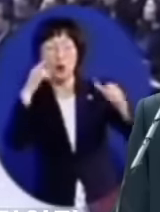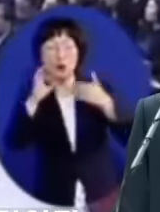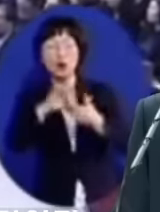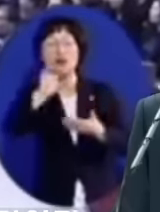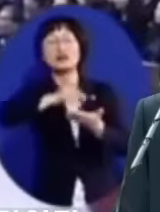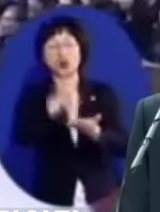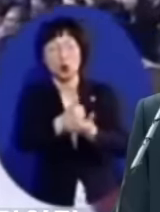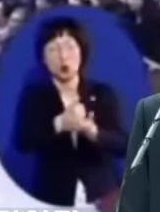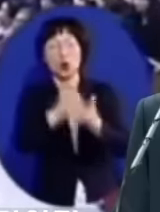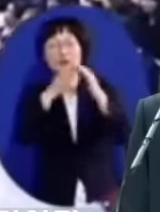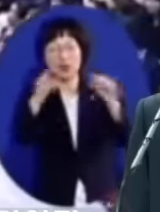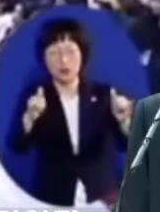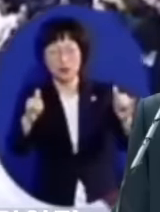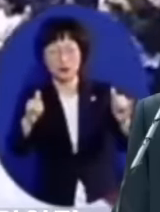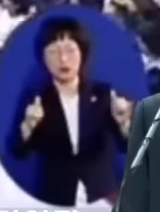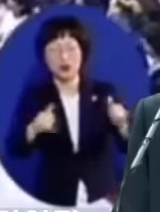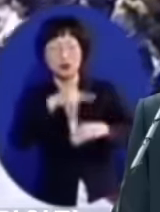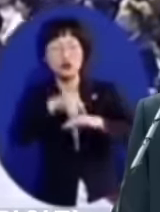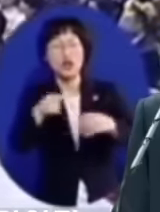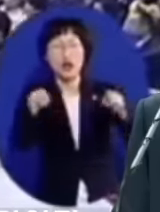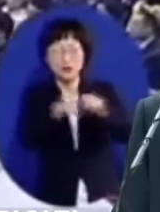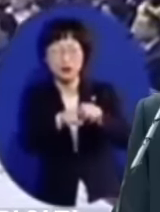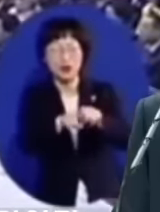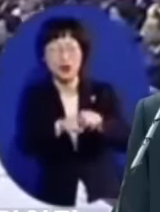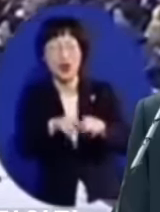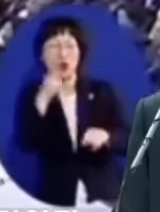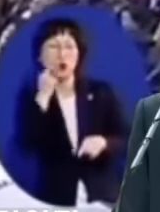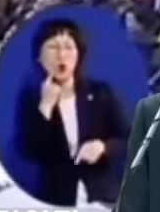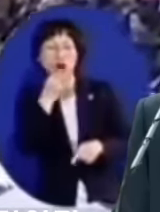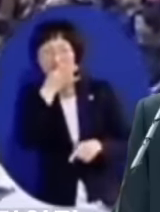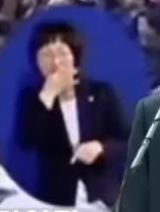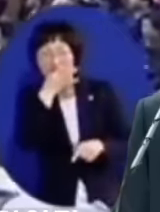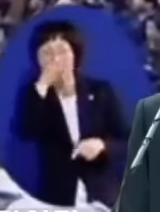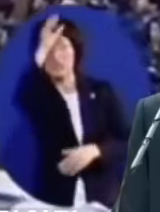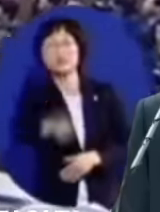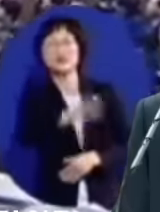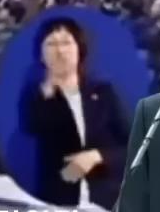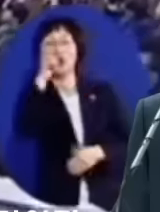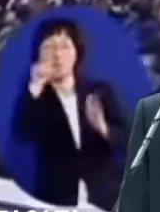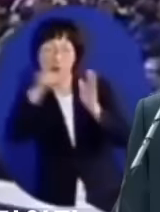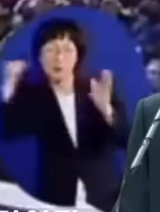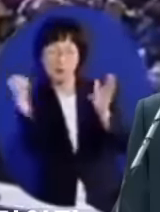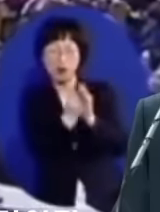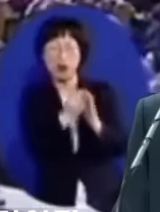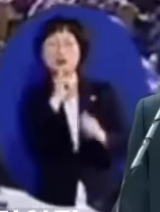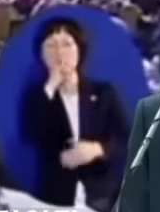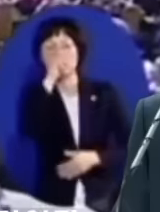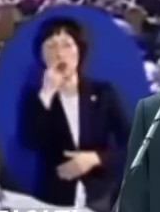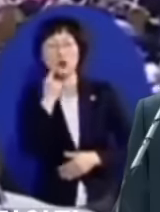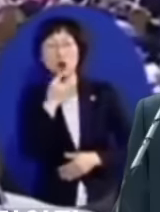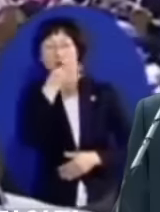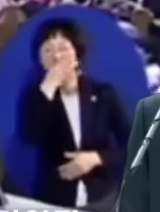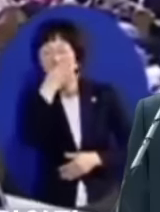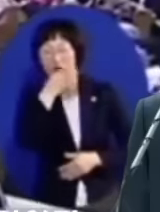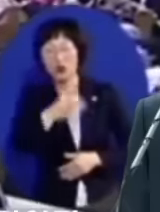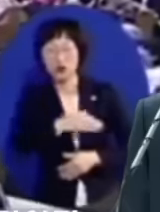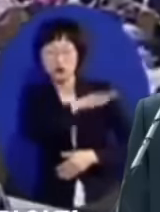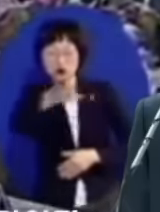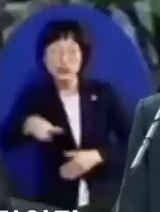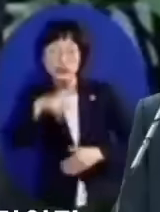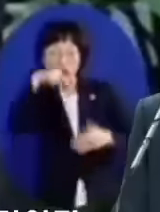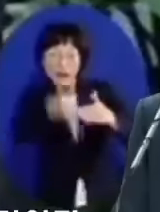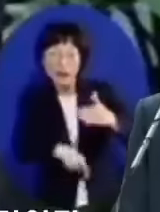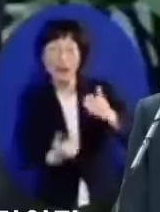사람들은 육체와 함께 그 정욕과 탐심을 십자가에 못 박았느니라. 정욕과 탐심이 우리에게 일어나서 우리를 휘어잡을